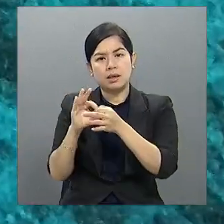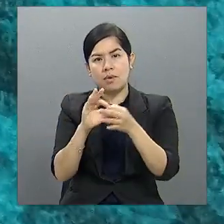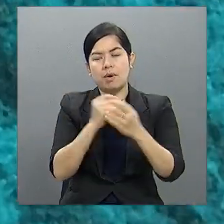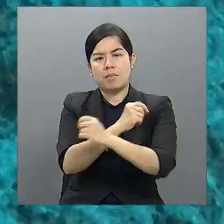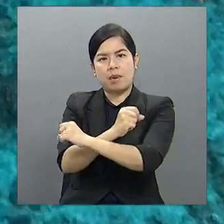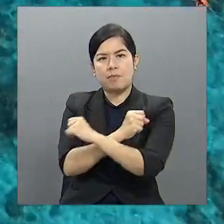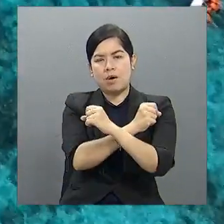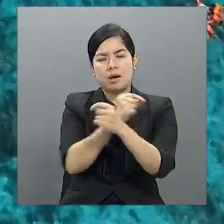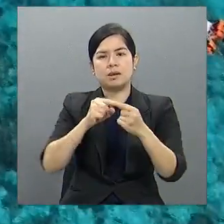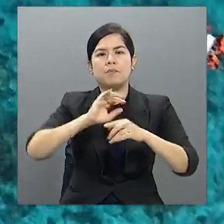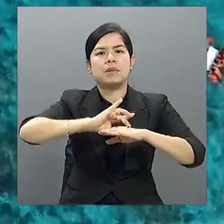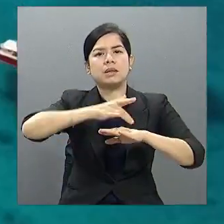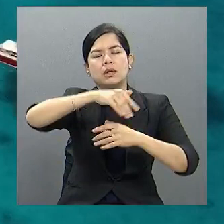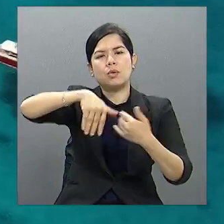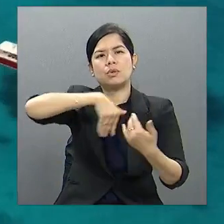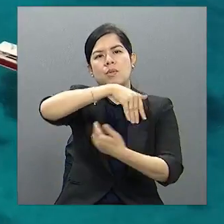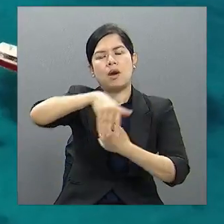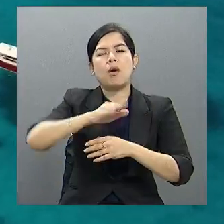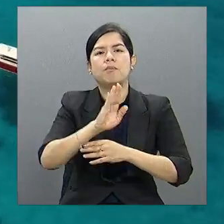ค่ะ